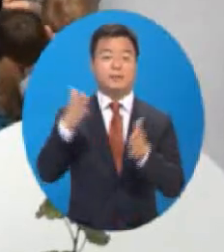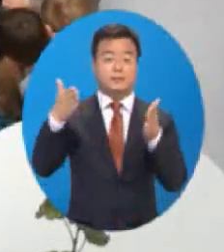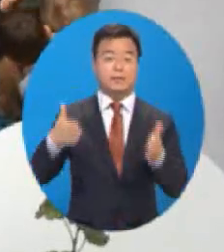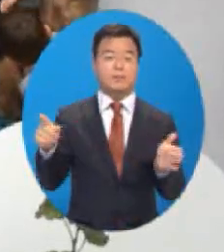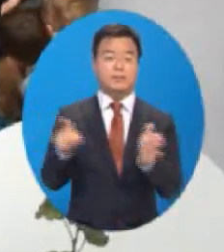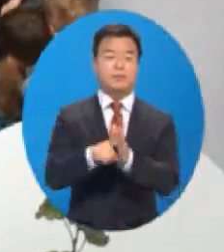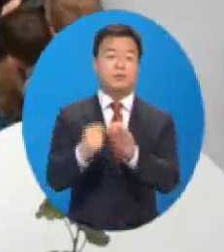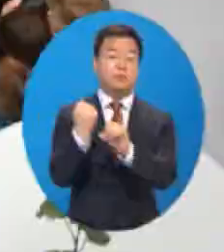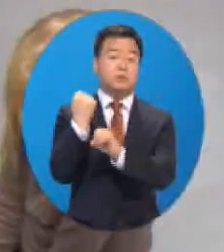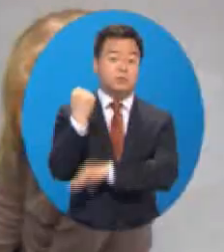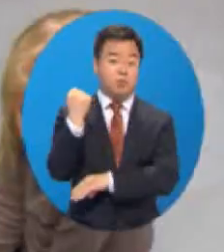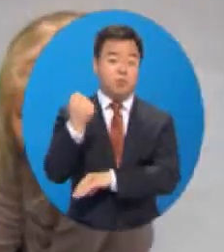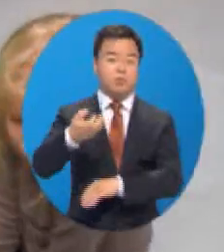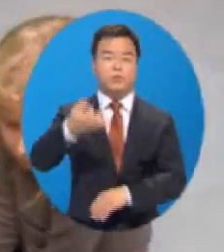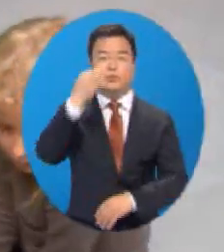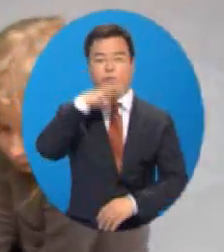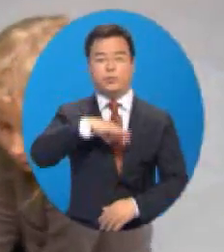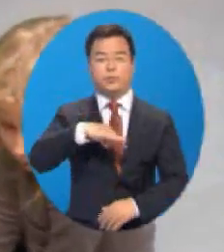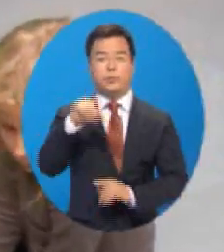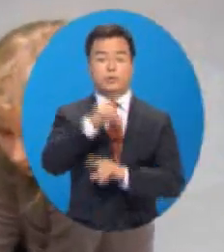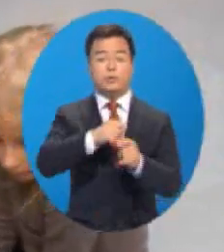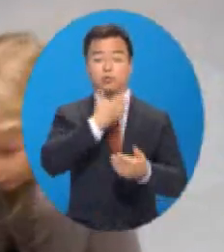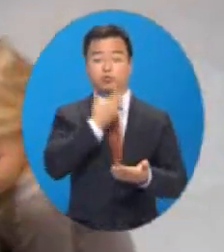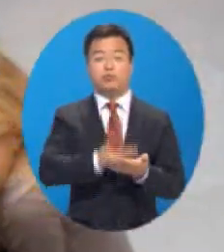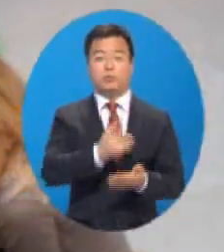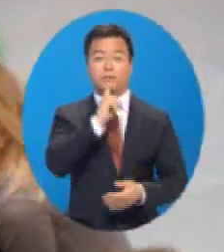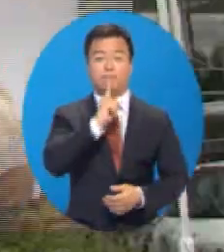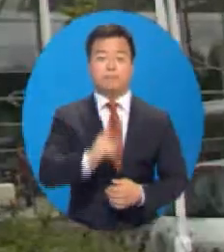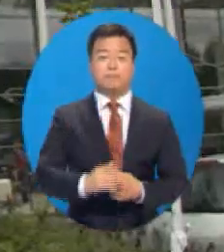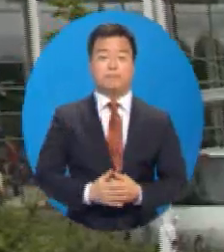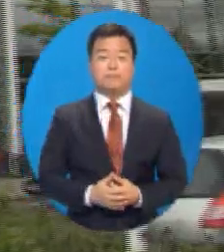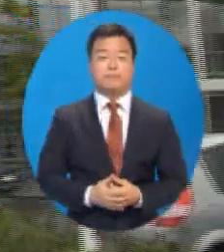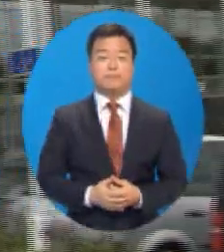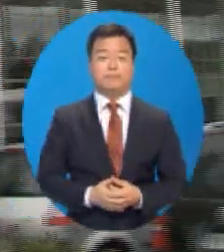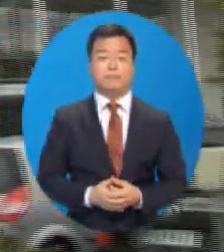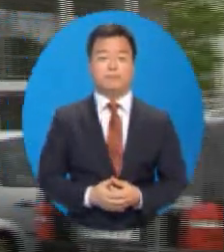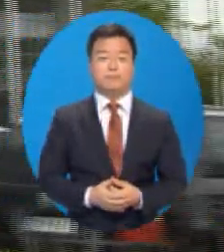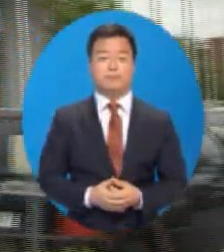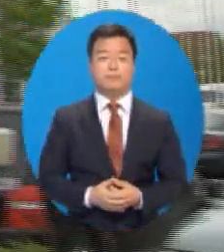신뢰를 통한 효율성이 더 중요해진 것이죠.